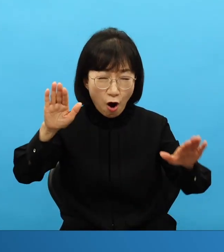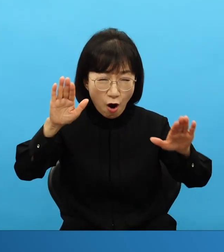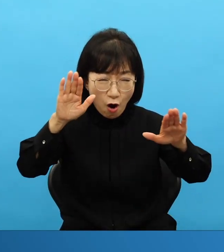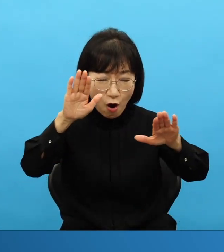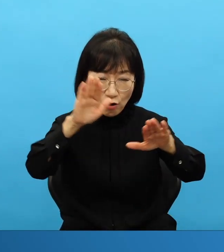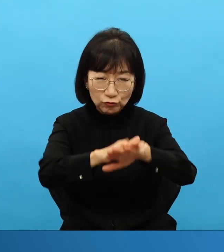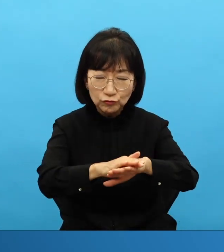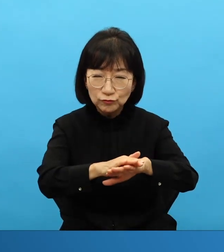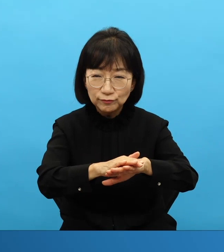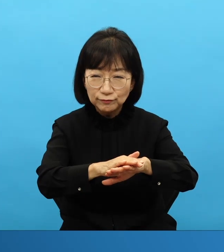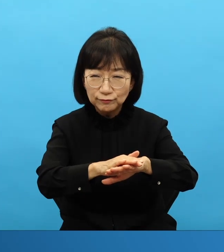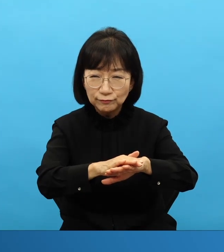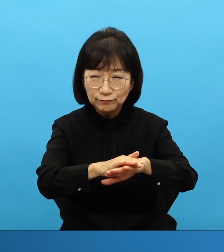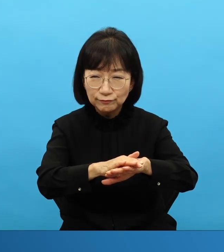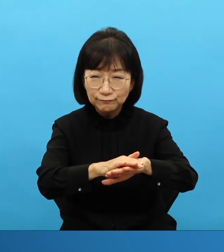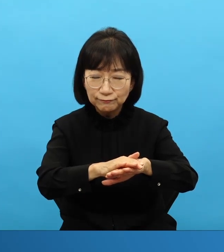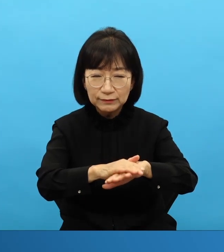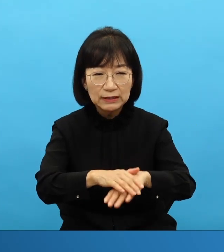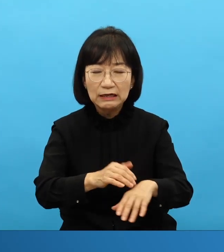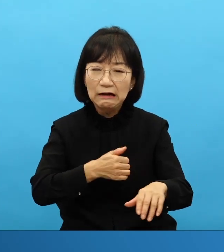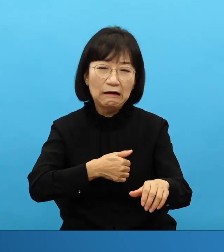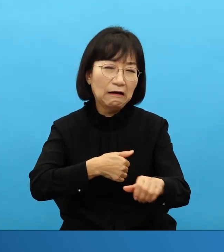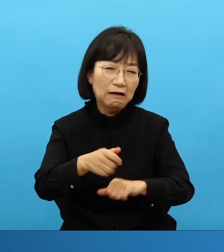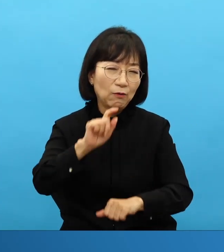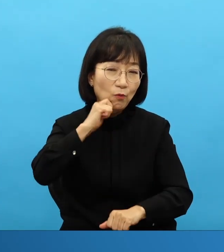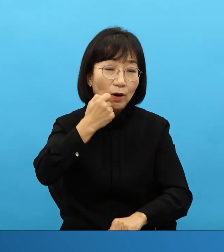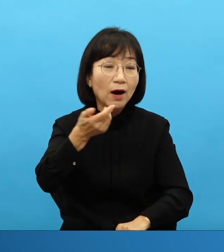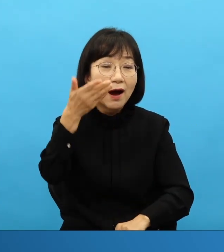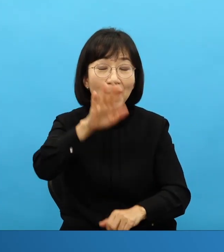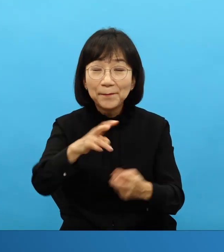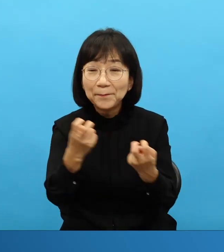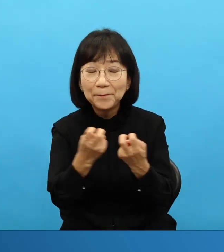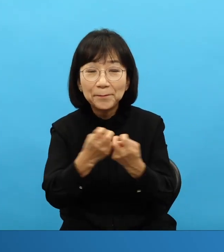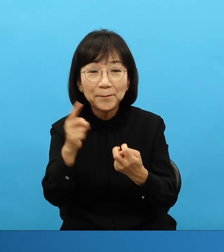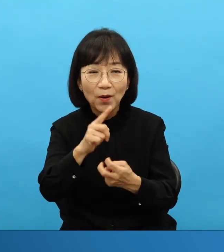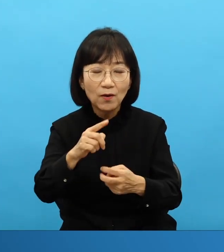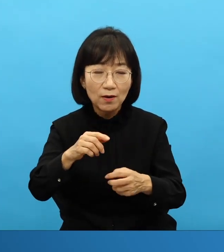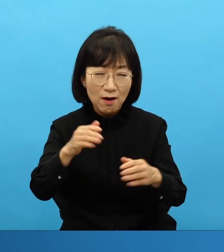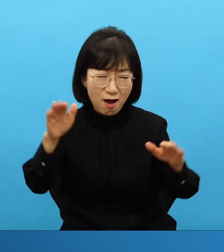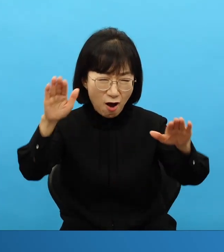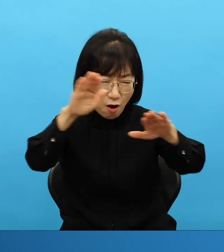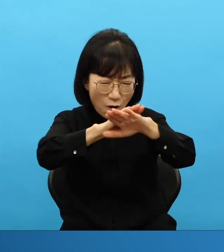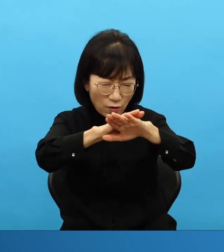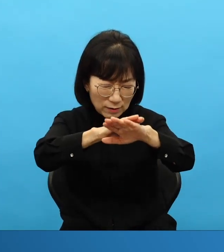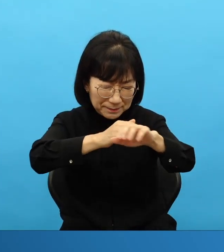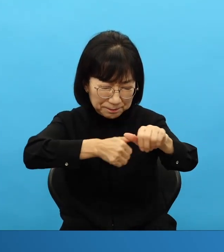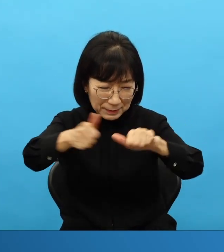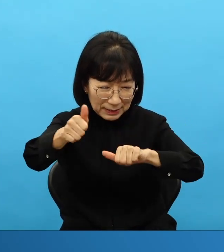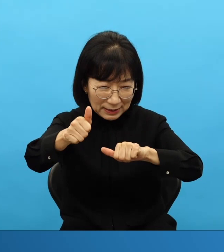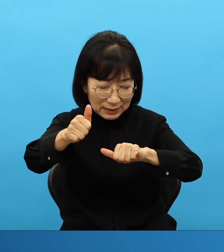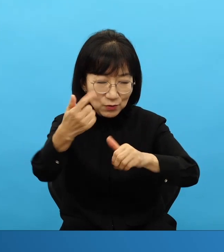黑暗呢？ 빛이 임해야 되잖아요. 只要有光降临才行。 그래서 빛 대신 누굴요? 예수 그리스도를